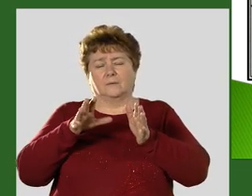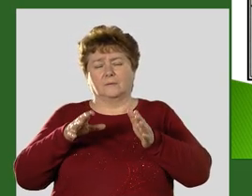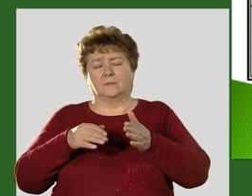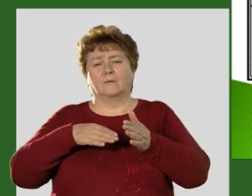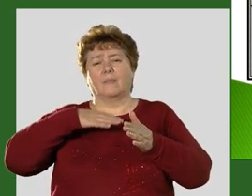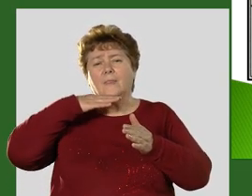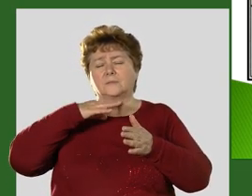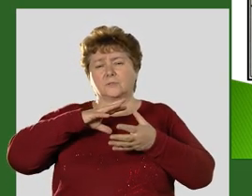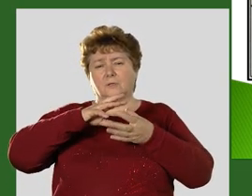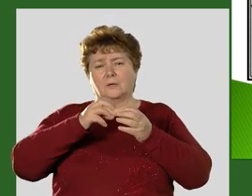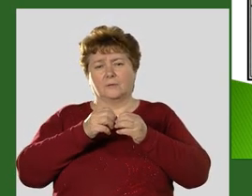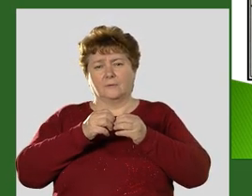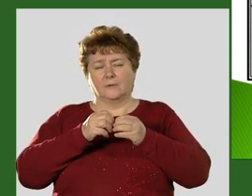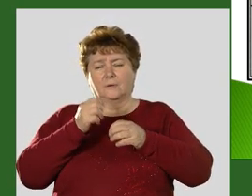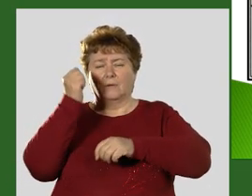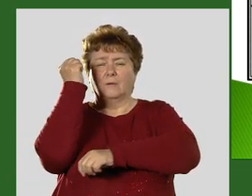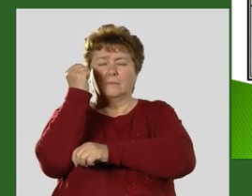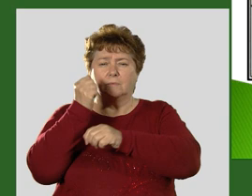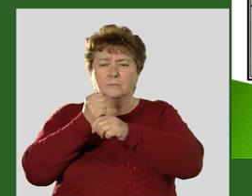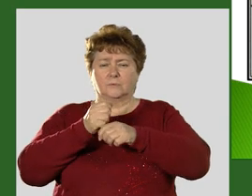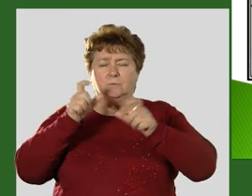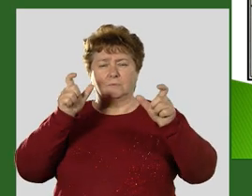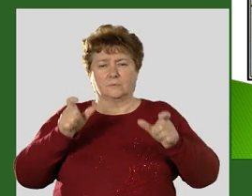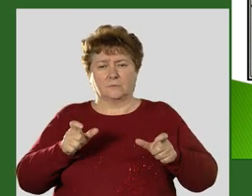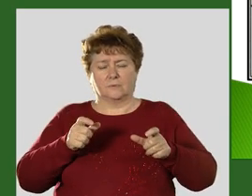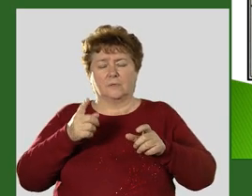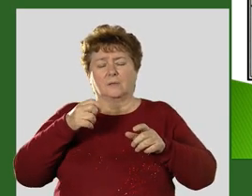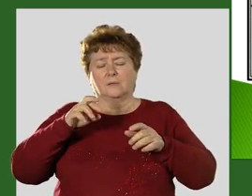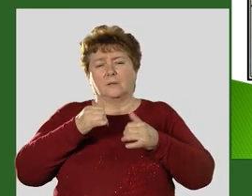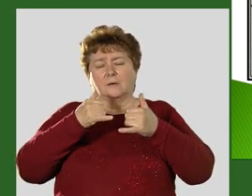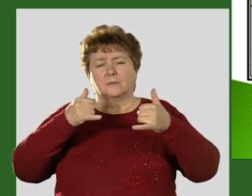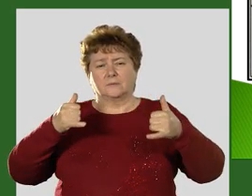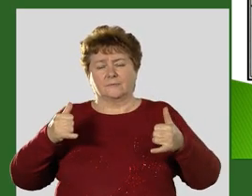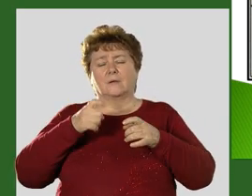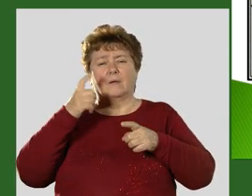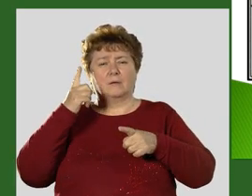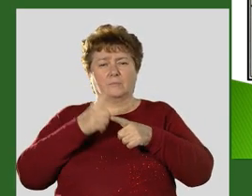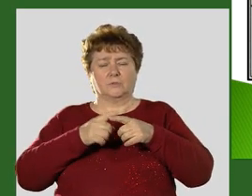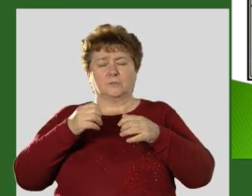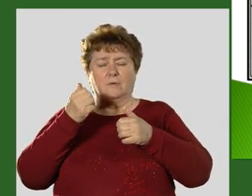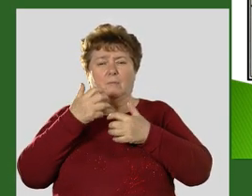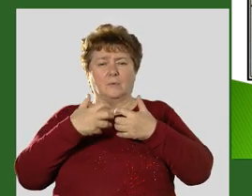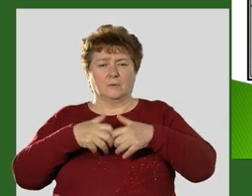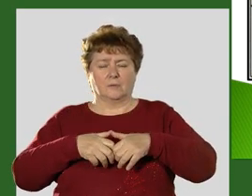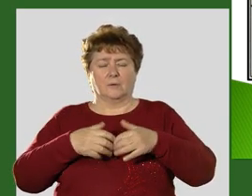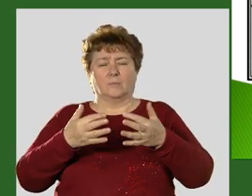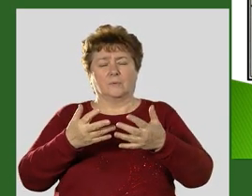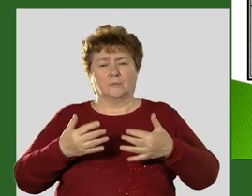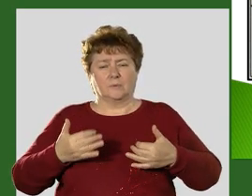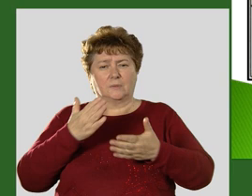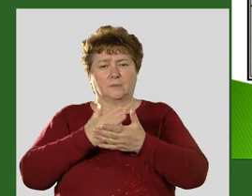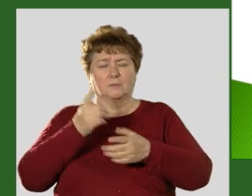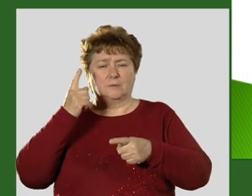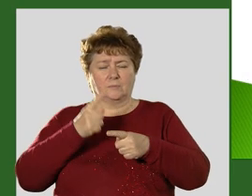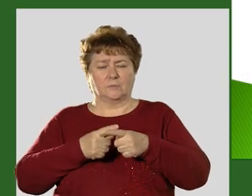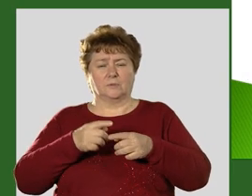электроэнергии, достаточное количество трудовых ресурсов для развития химического производства. Имеются и потребители химической